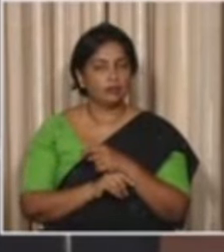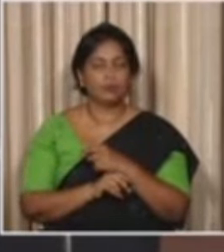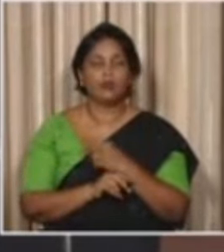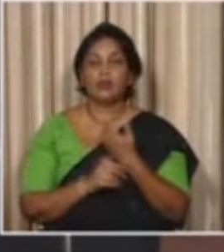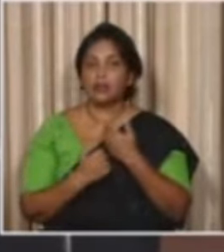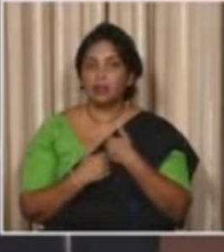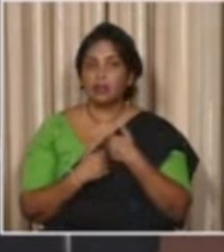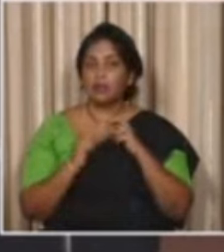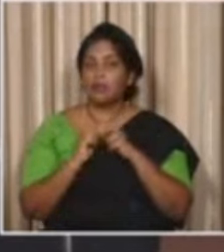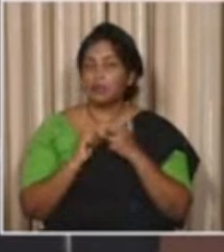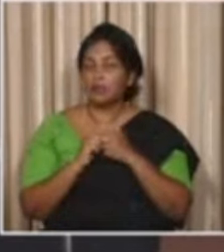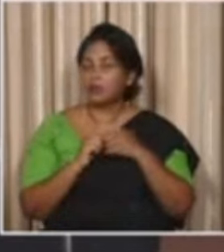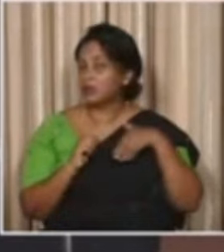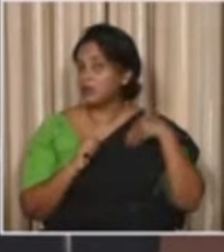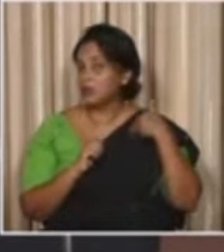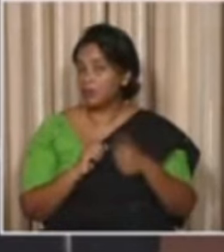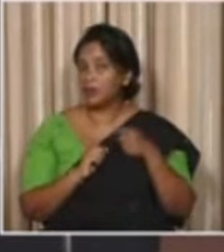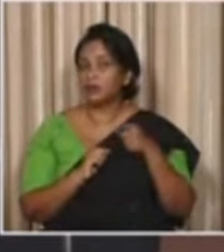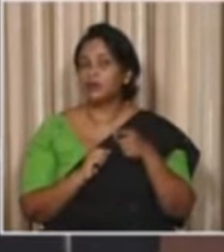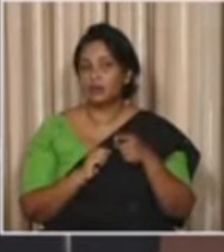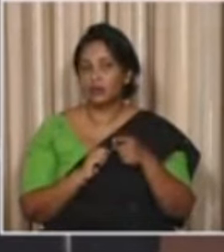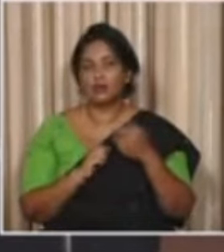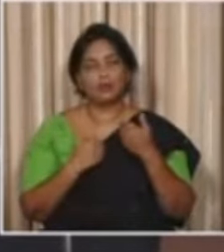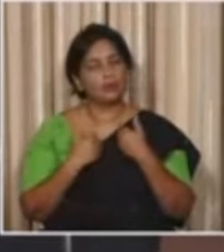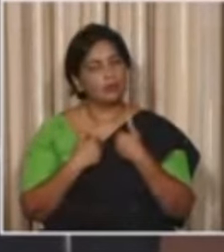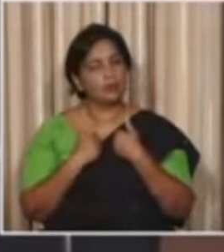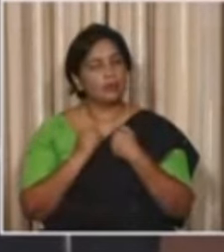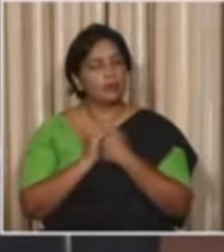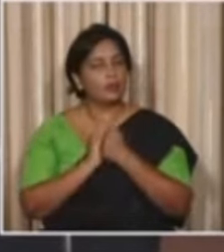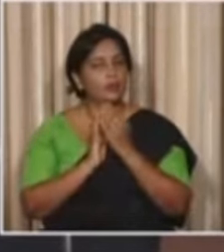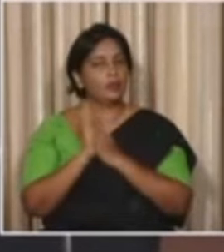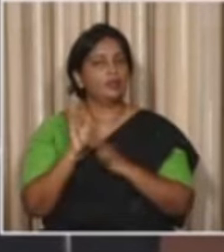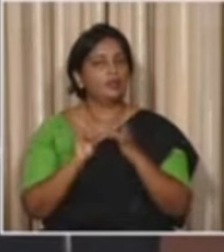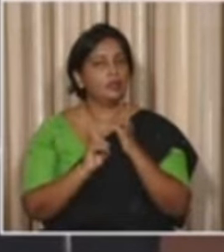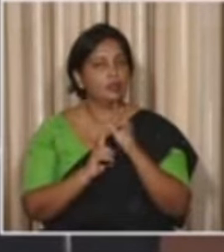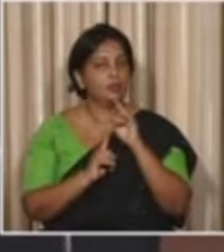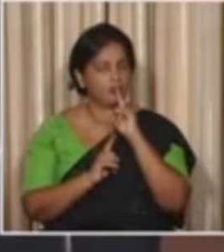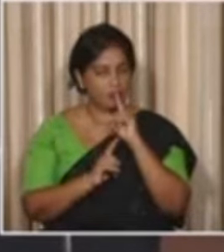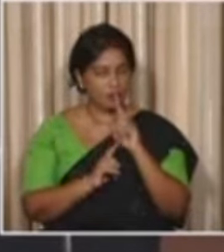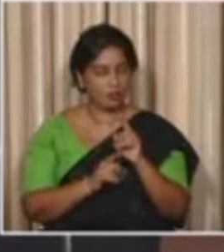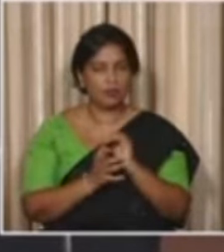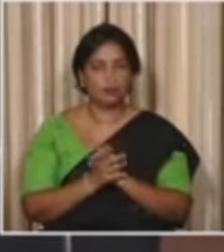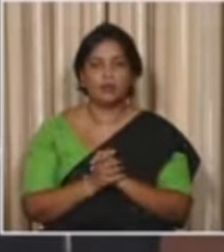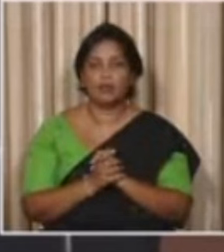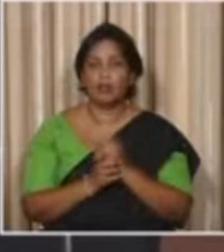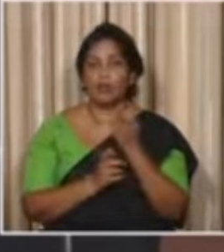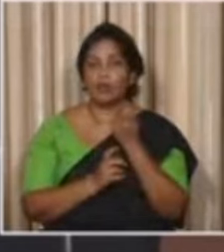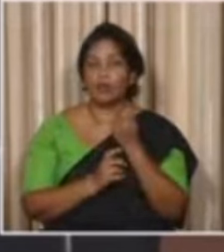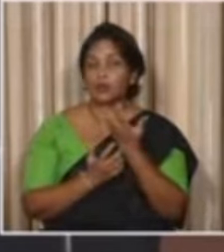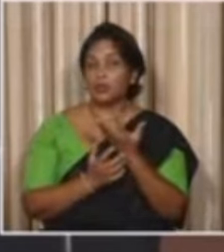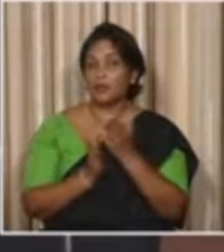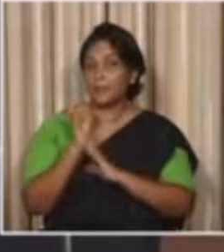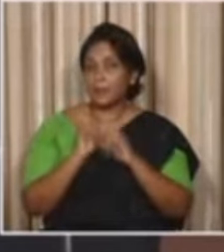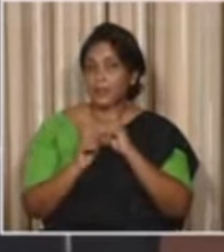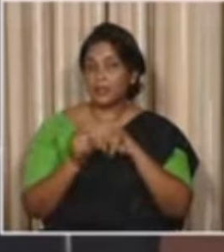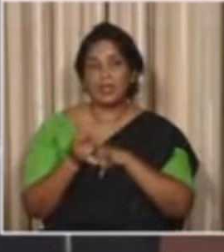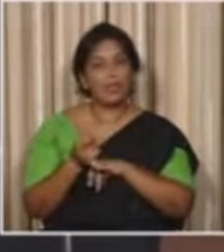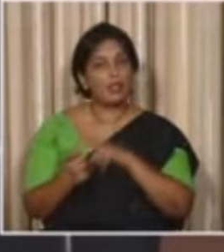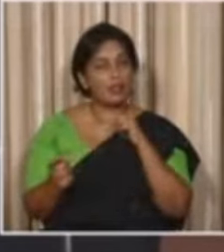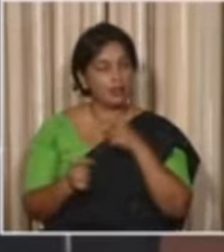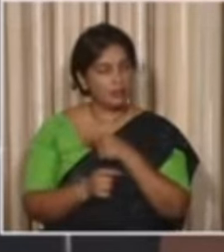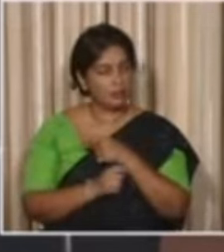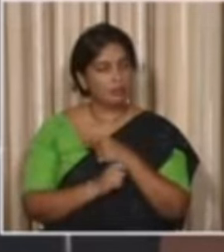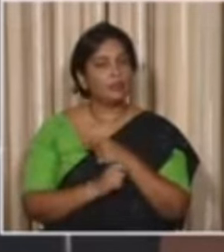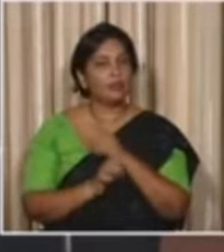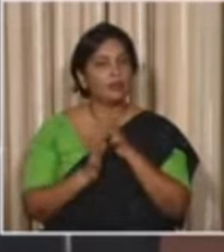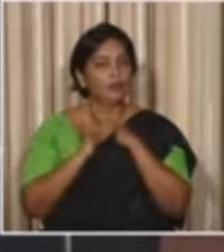අපේ අර්බුදයට බොල දැන් අපේ ගරු ඇමතිතුමා කිව්වා මේ මුදල් ලබා ගන්නාශයේ ලේකම්තුමා